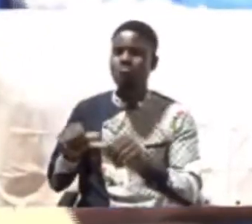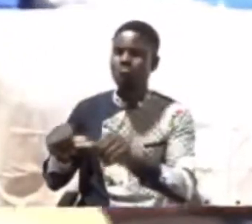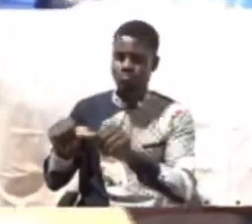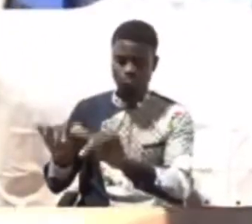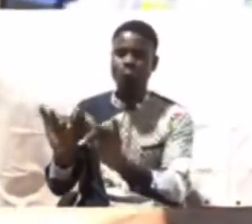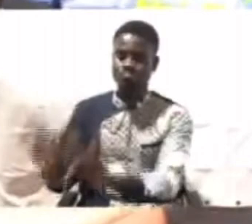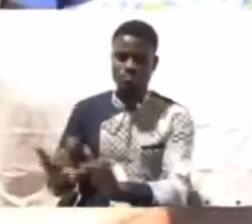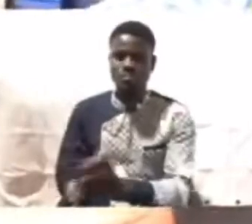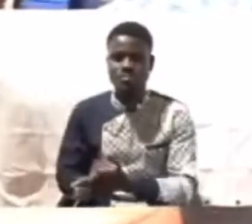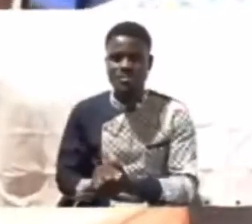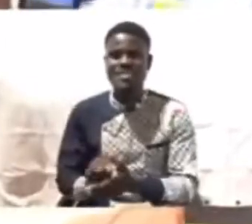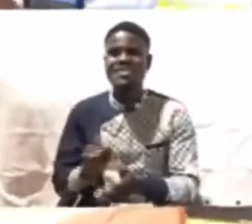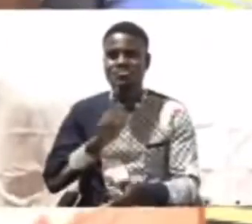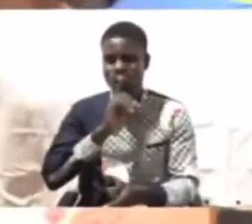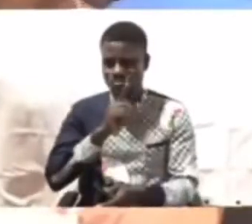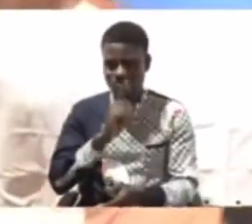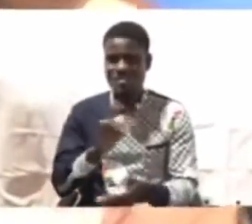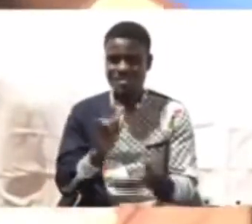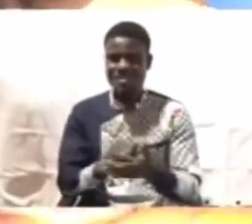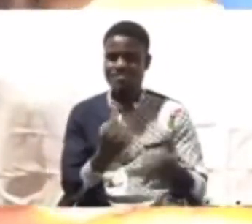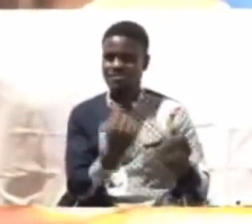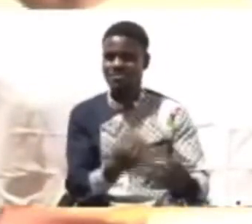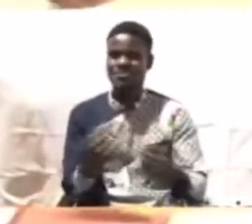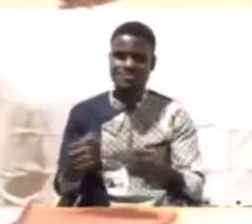minam kanyamia se mna ye mahonde